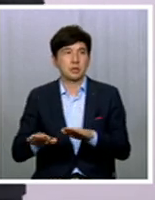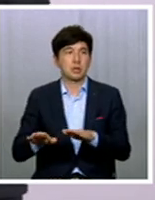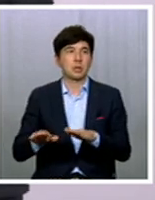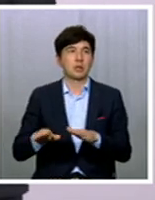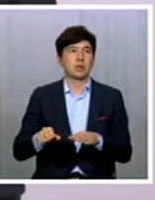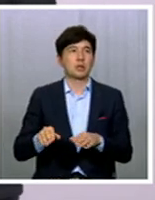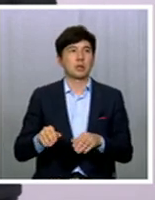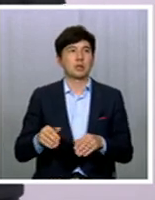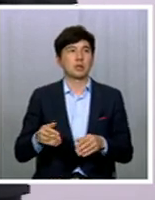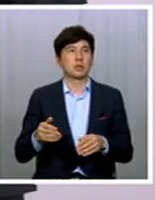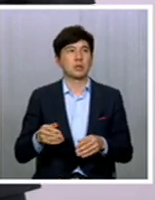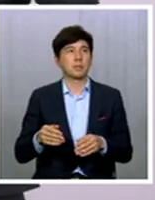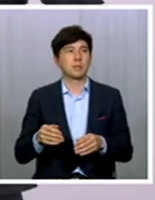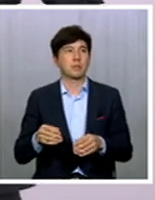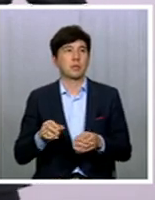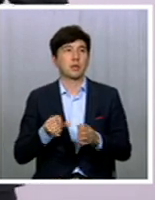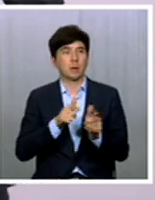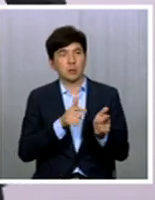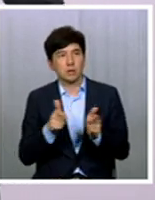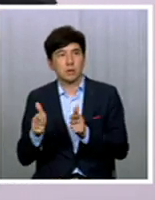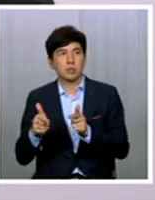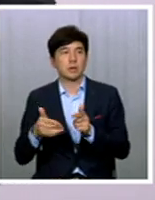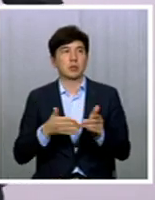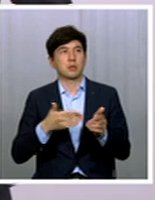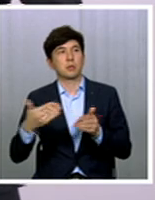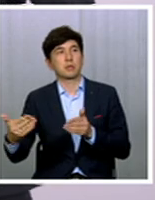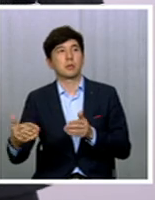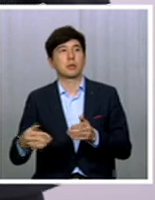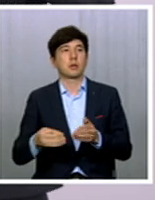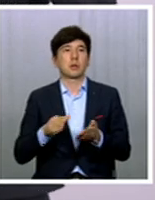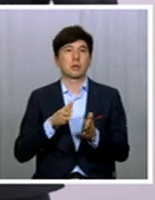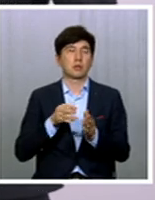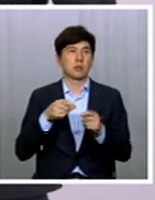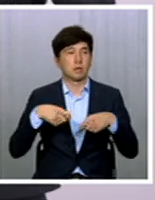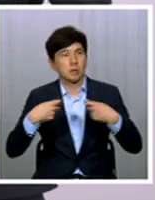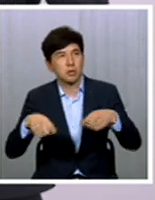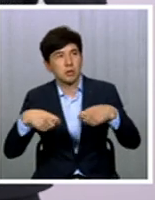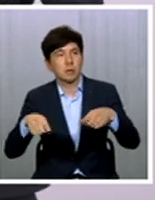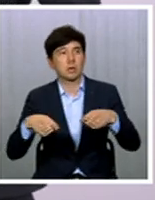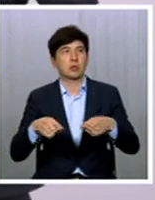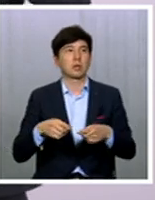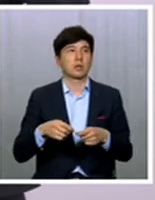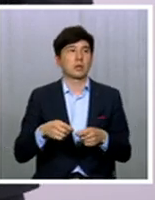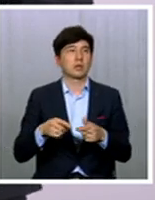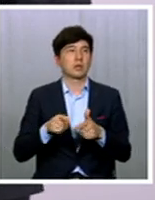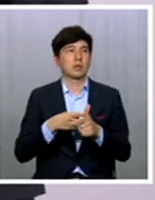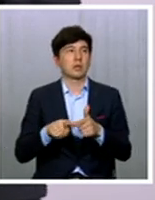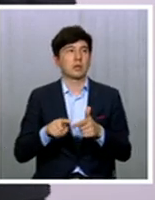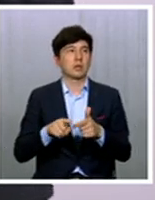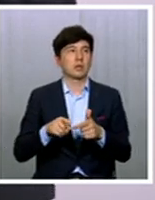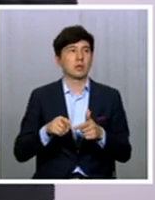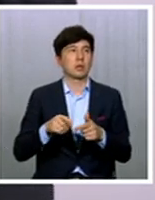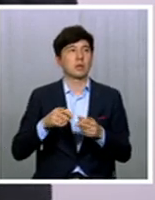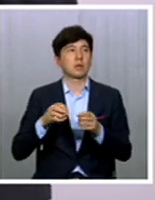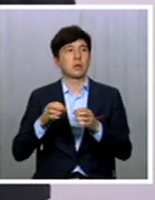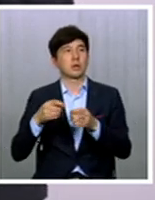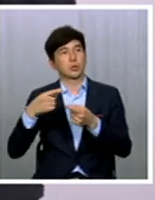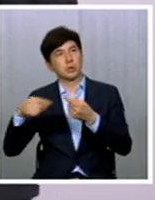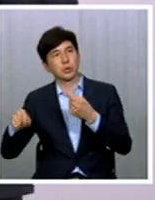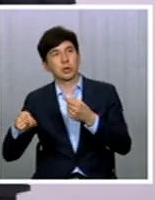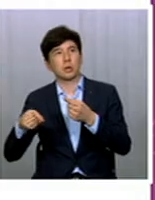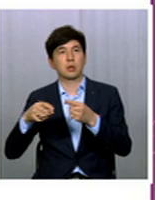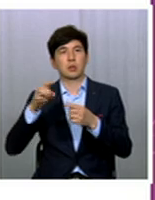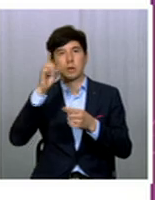түрінде жеткізуі мүмкін, немесе өздерінің технологиясын сатуы мүмкін, белгілі бір мекемелерге, немесе елдерге, немесе шикізатпен